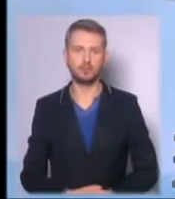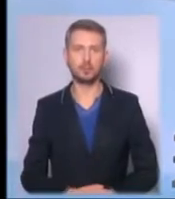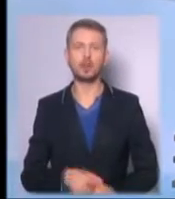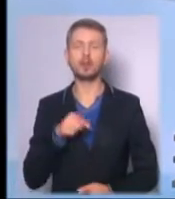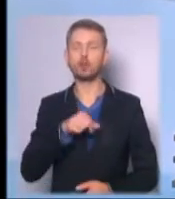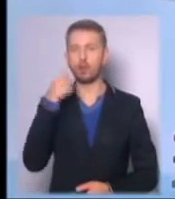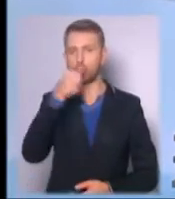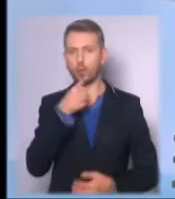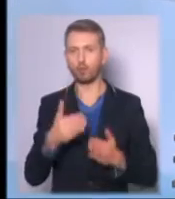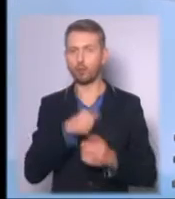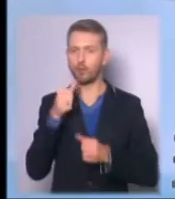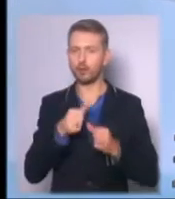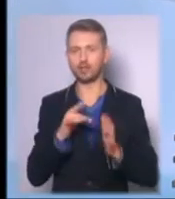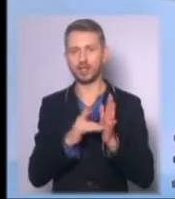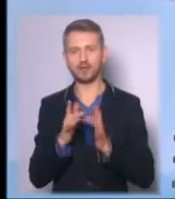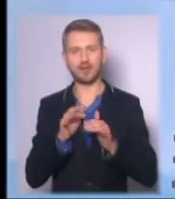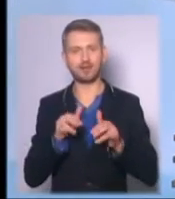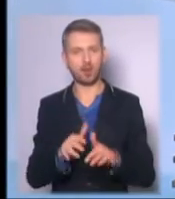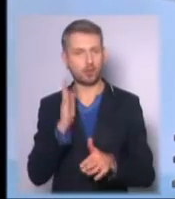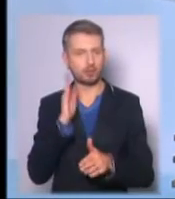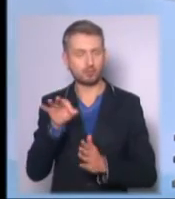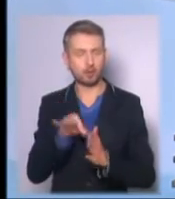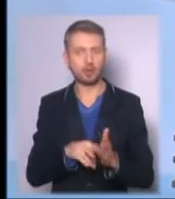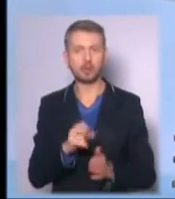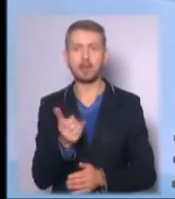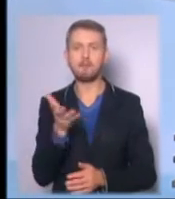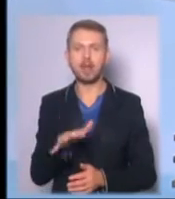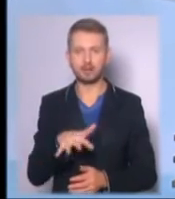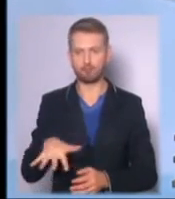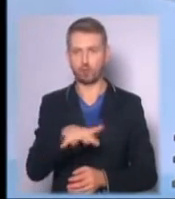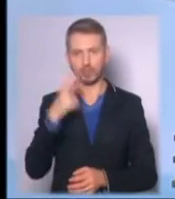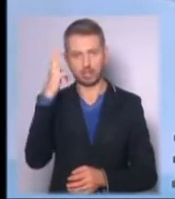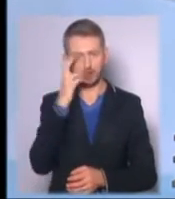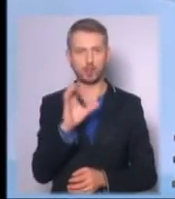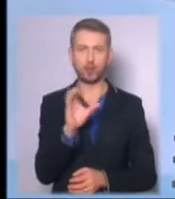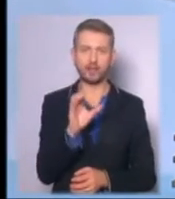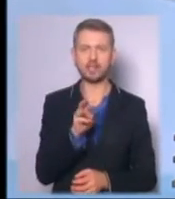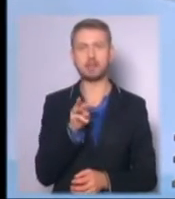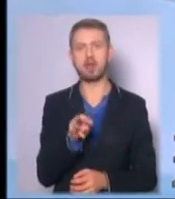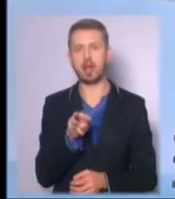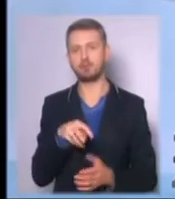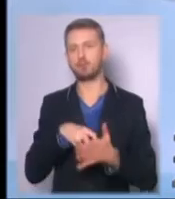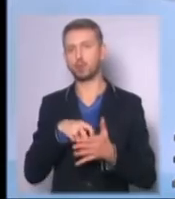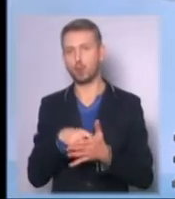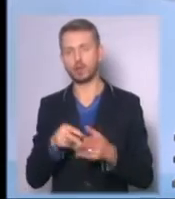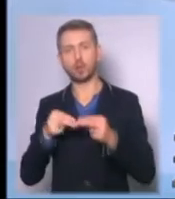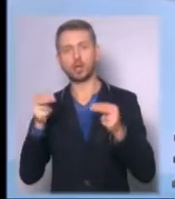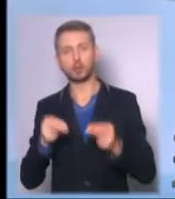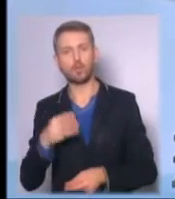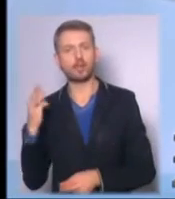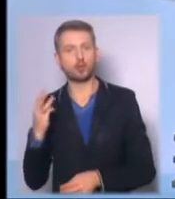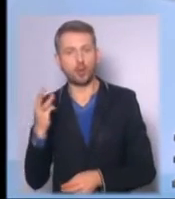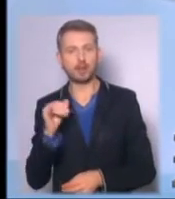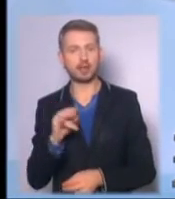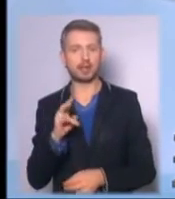Цього року новорічні та різдвяні заходи відбудуться одразу на 5 площах Києва. Софійські, Михайлівські, Поштові, Контрактові, Троїцькі, а також